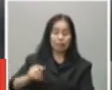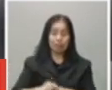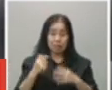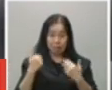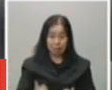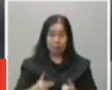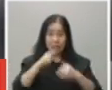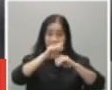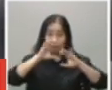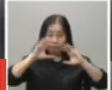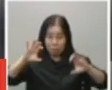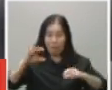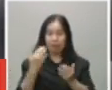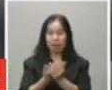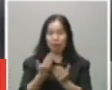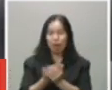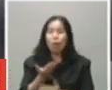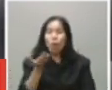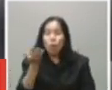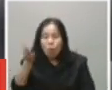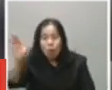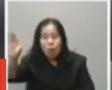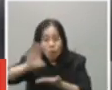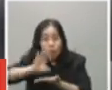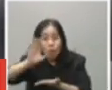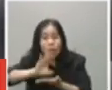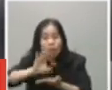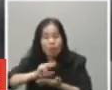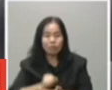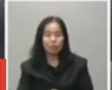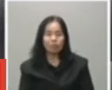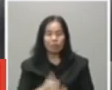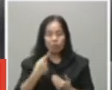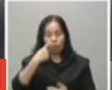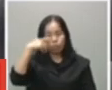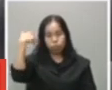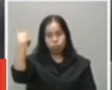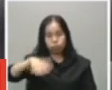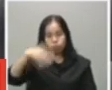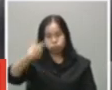ใช้เงินงบประมาณสูงที่สุดในประวัติศาสตร์ชาติไ